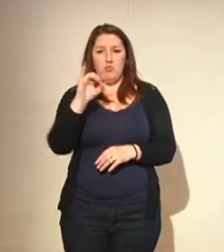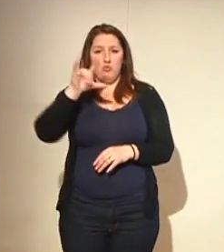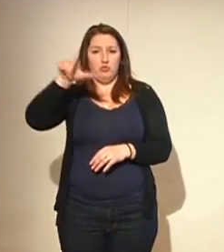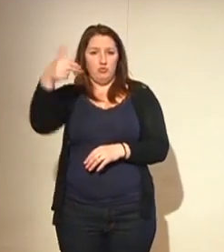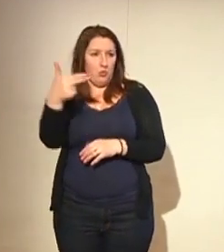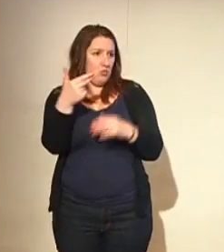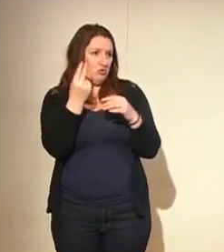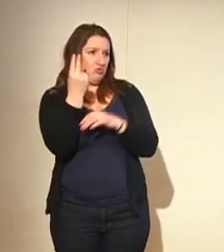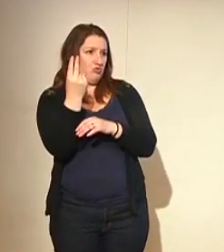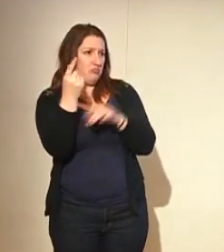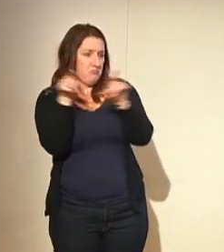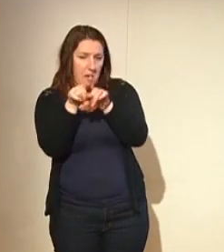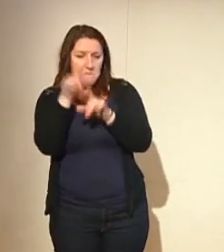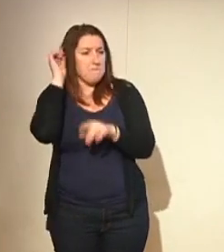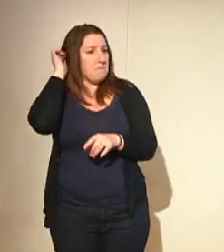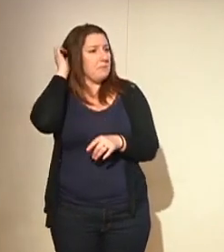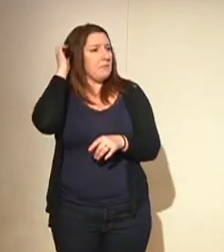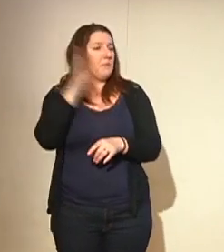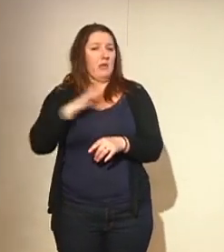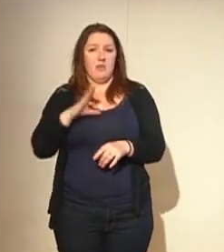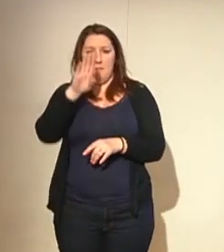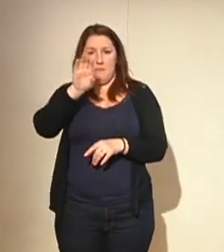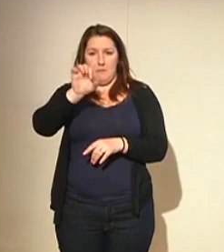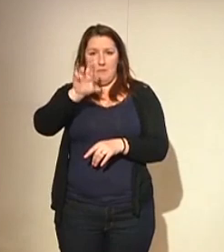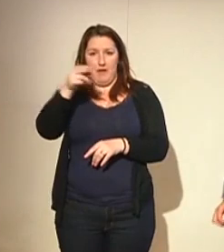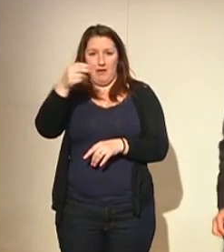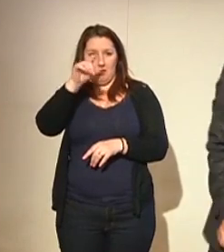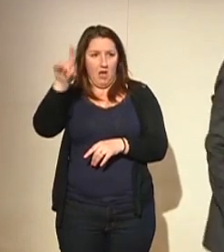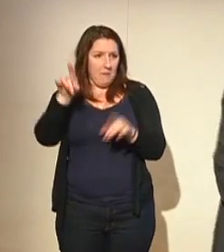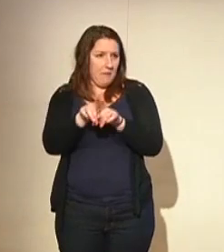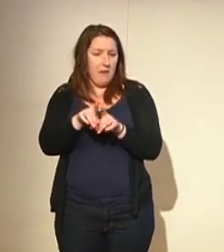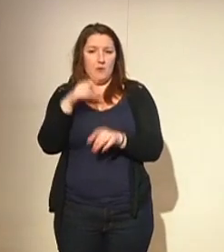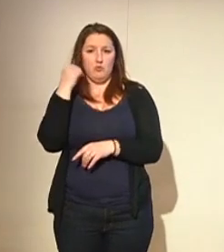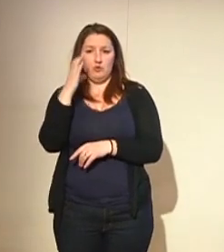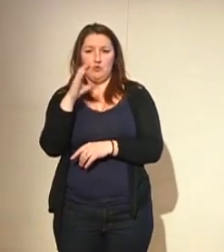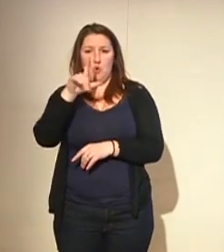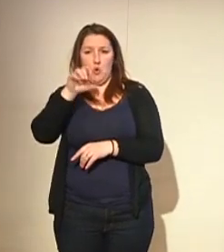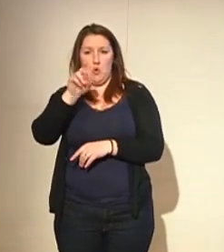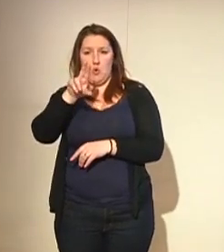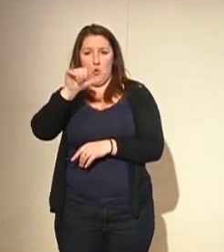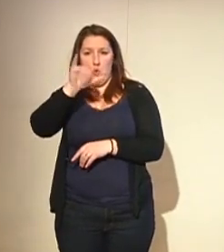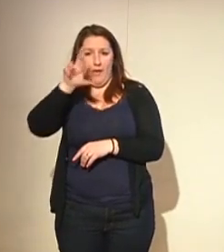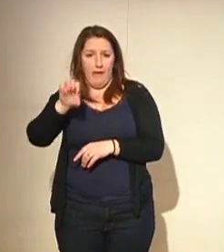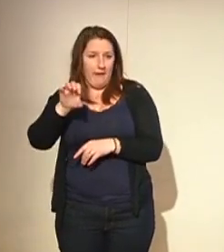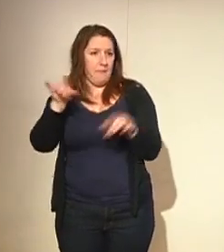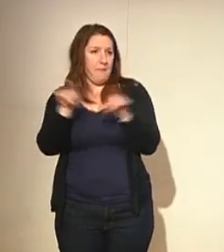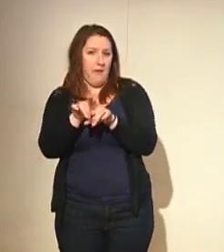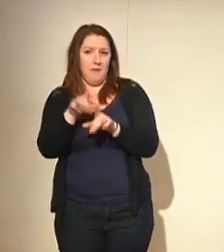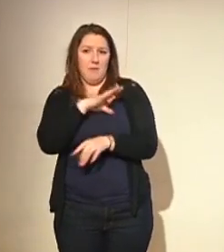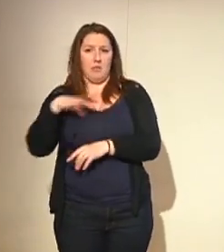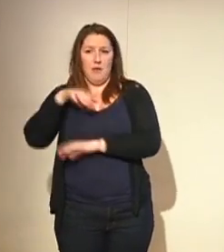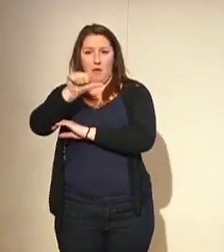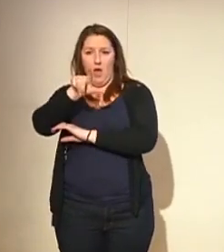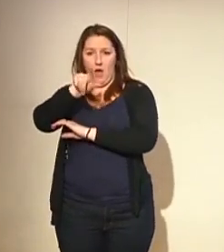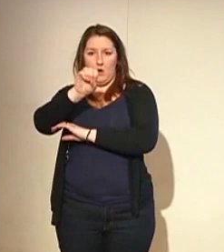identique madame Bernard vote identique monsieur cl vote identique madame